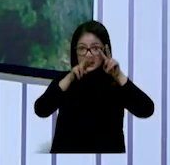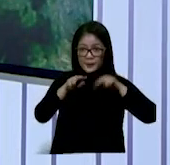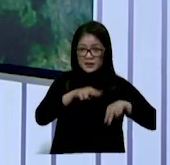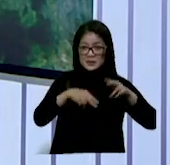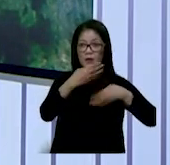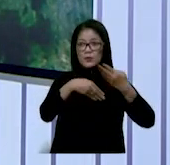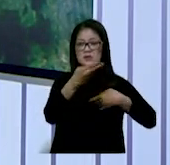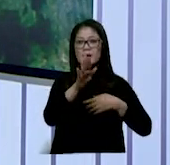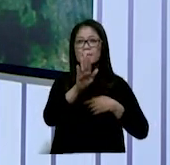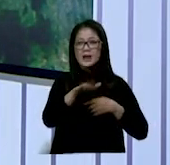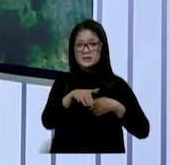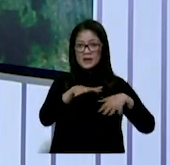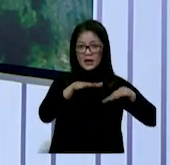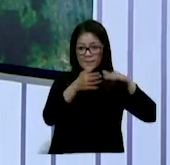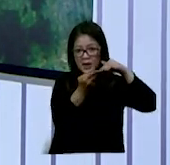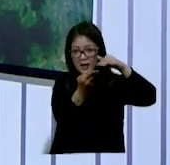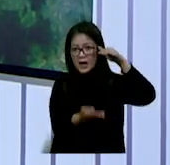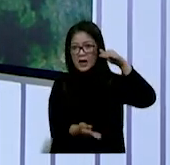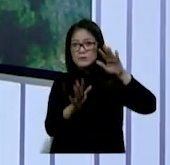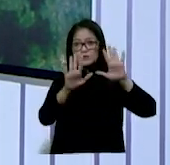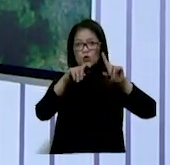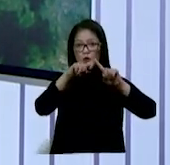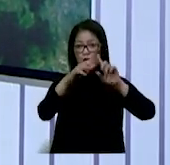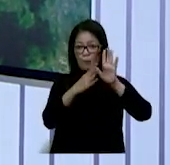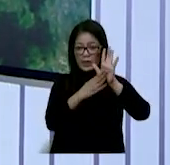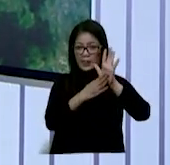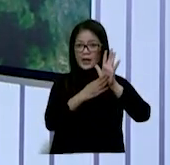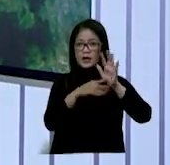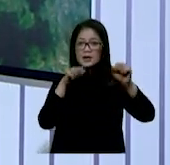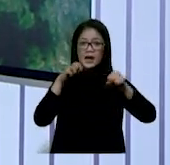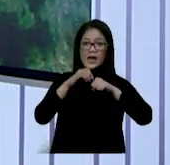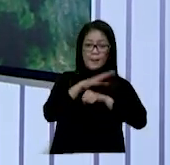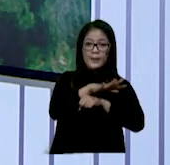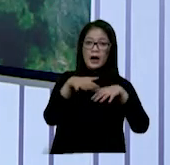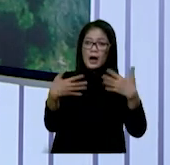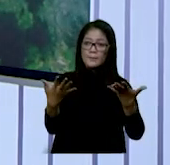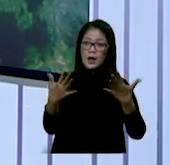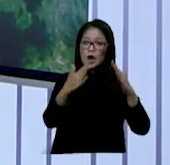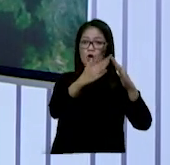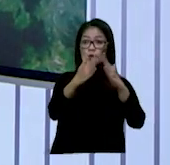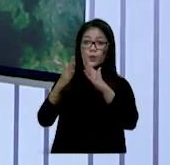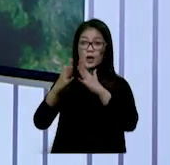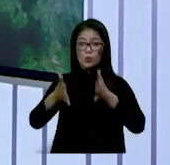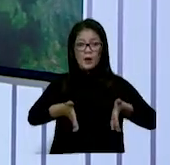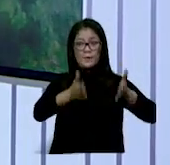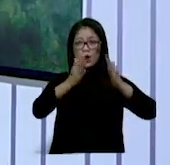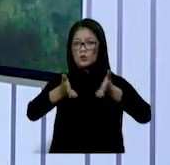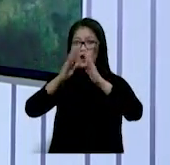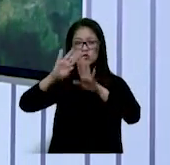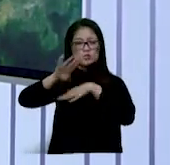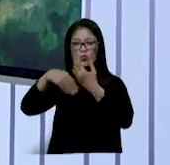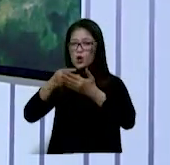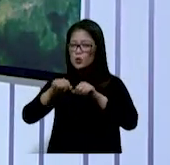hanya 10 km termasuk gempa dangkal mengakibatkan kerusakan parah. Nah, pemirsa, sesar Cimandiri ini terbagi